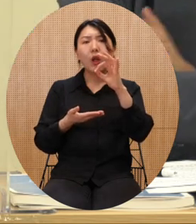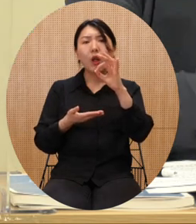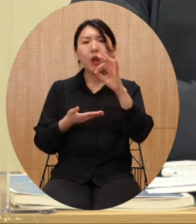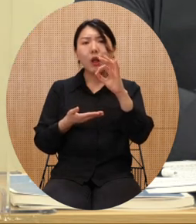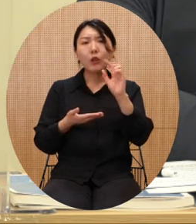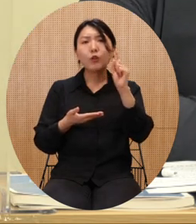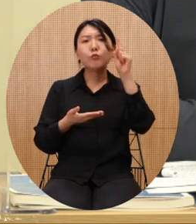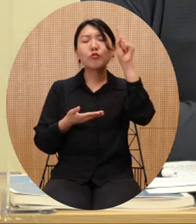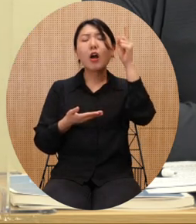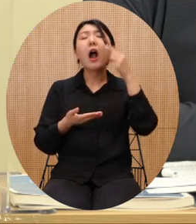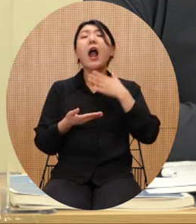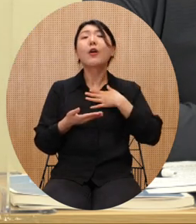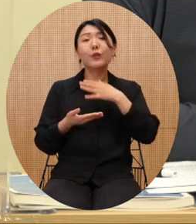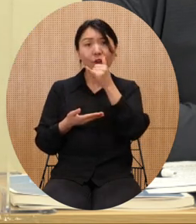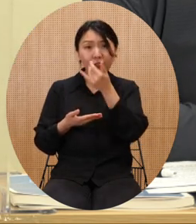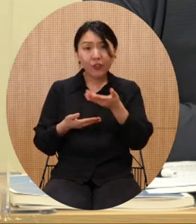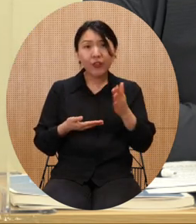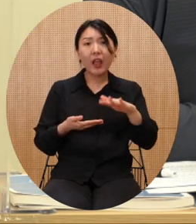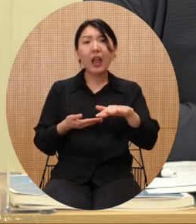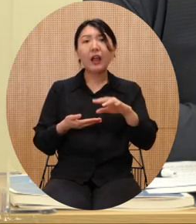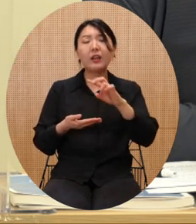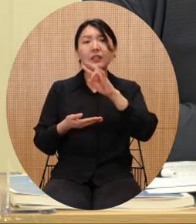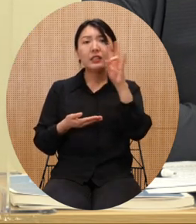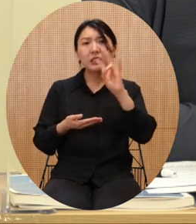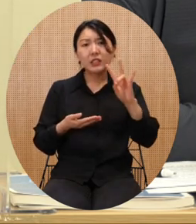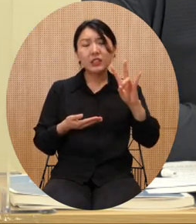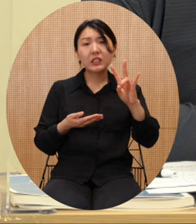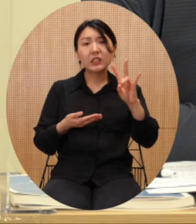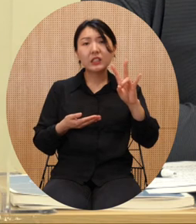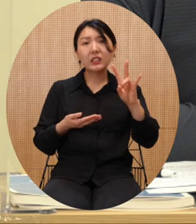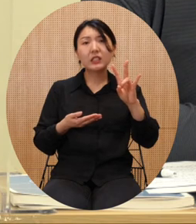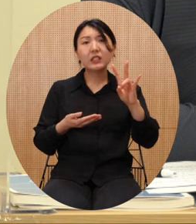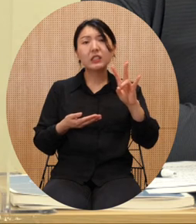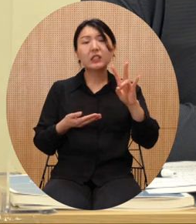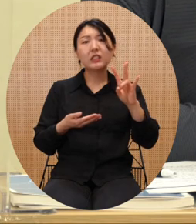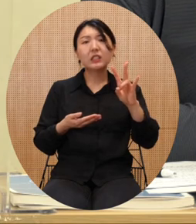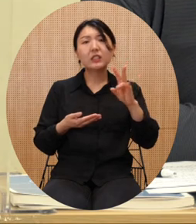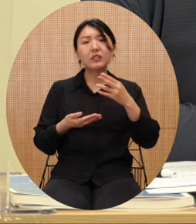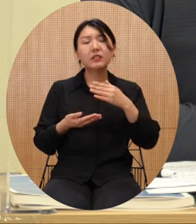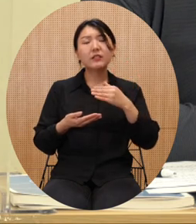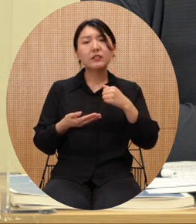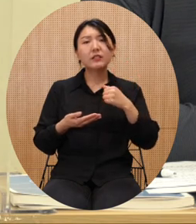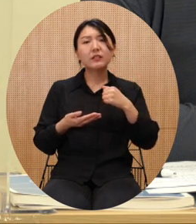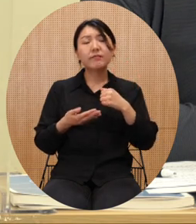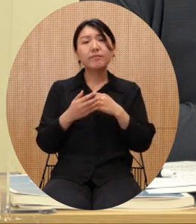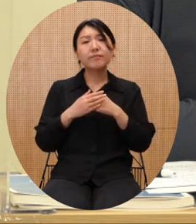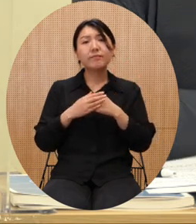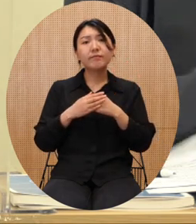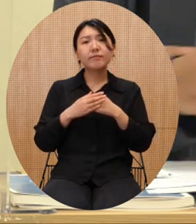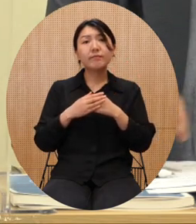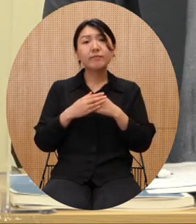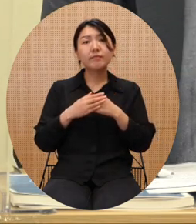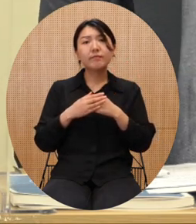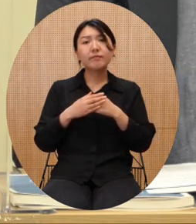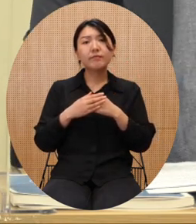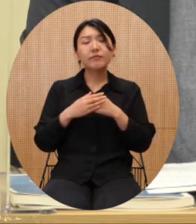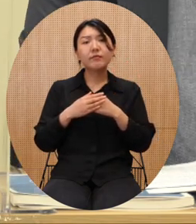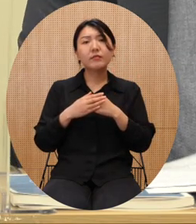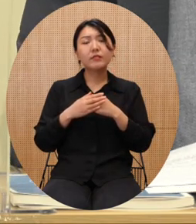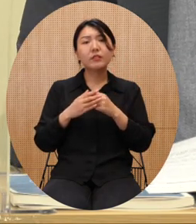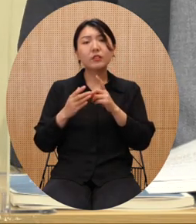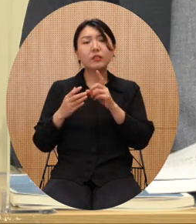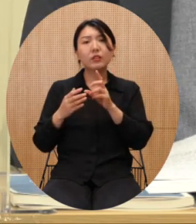주거비가 굉장히 높은 것은 알고 있었지만 그래도 실금은 그래도 나름 그냥